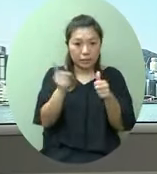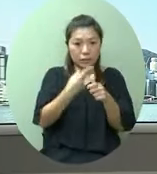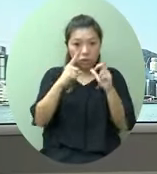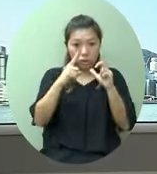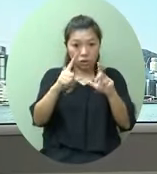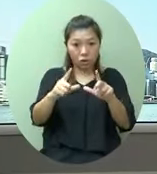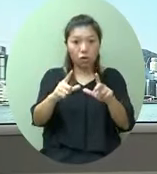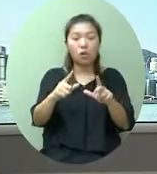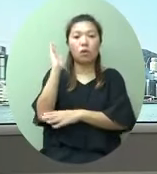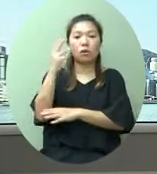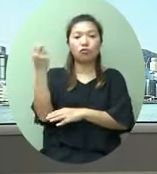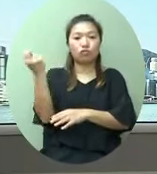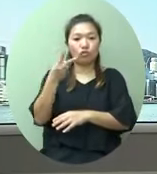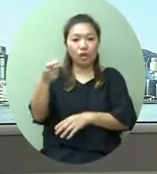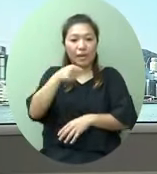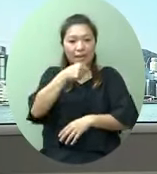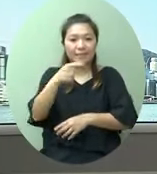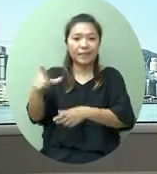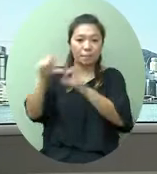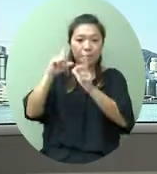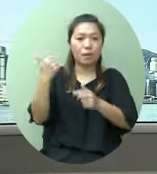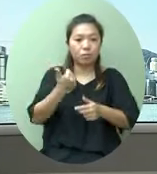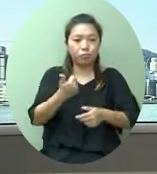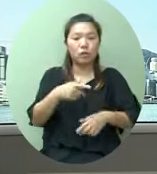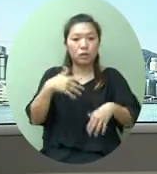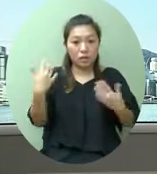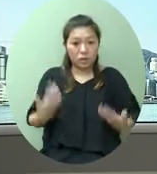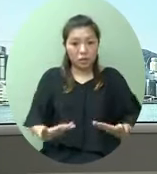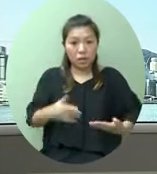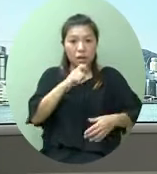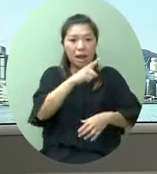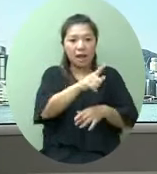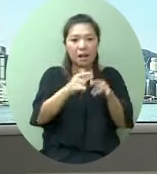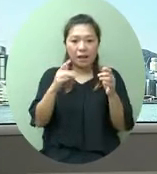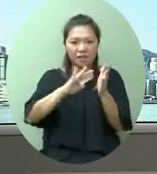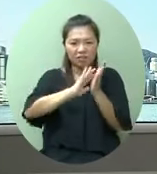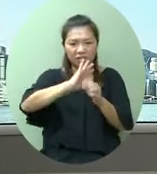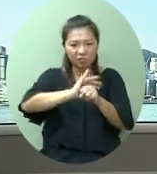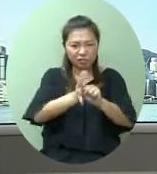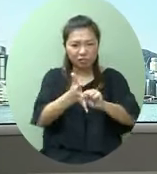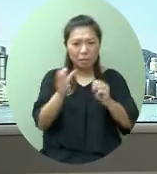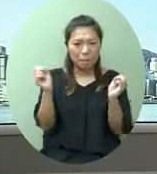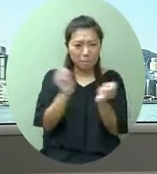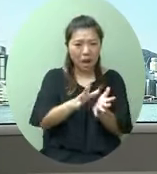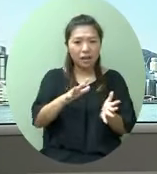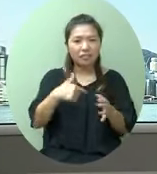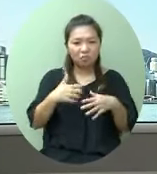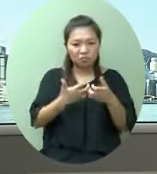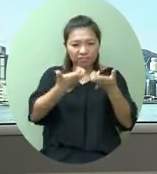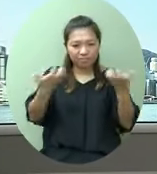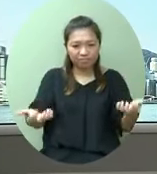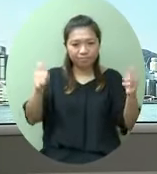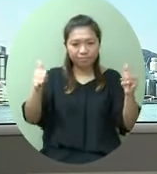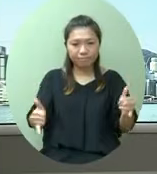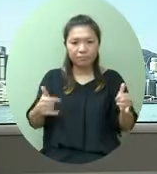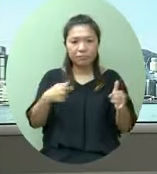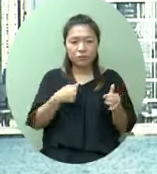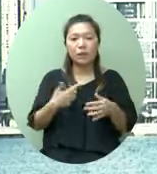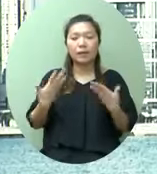问。因为疫情关系咧，请大家喺记者会入边咧都系尽量保持嚟。我哋而家先请行政长官发